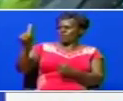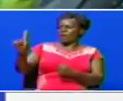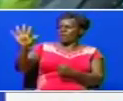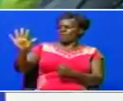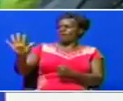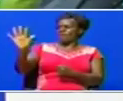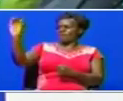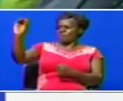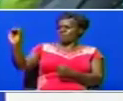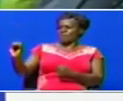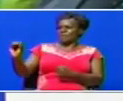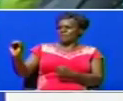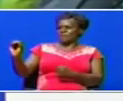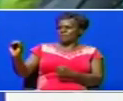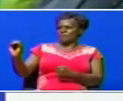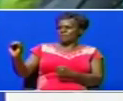93.15%.